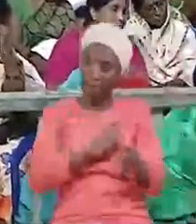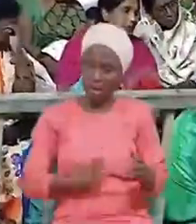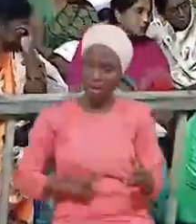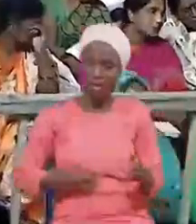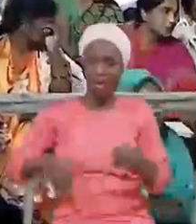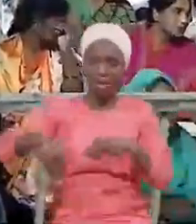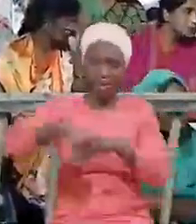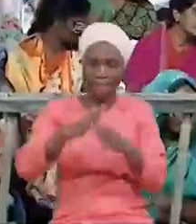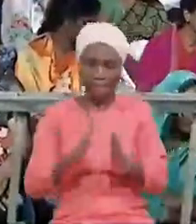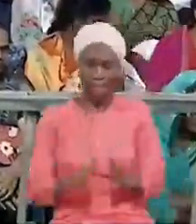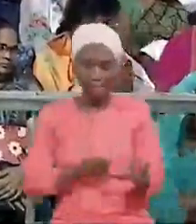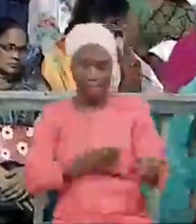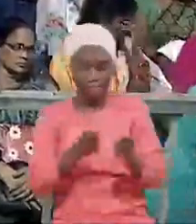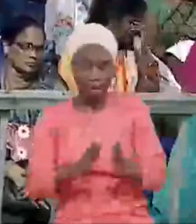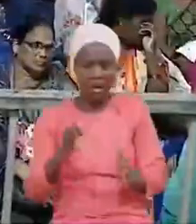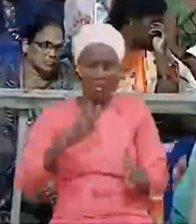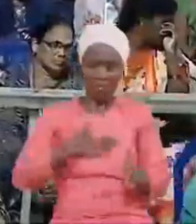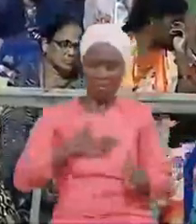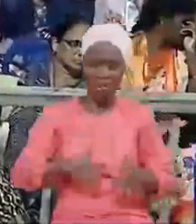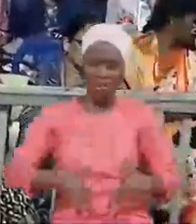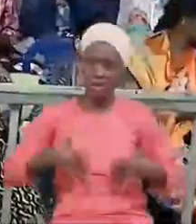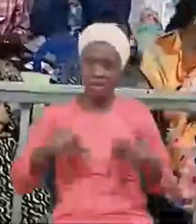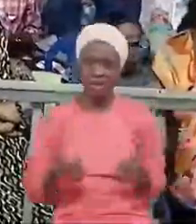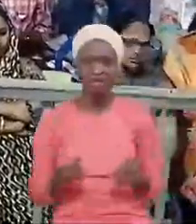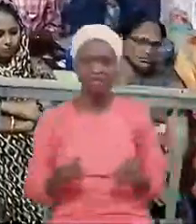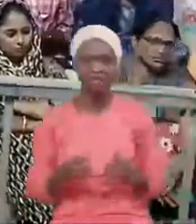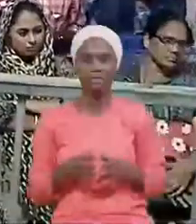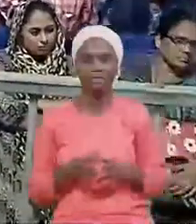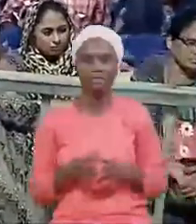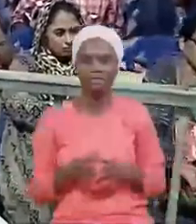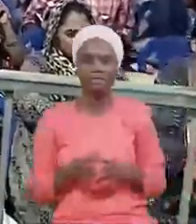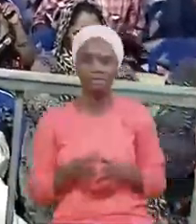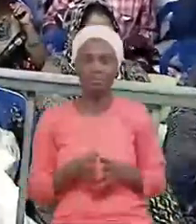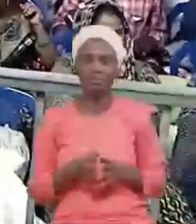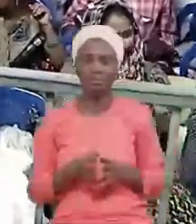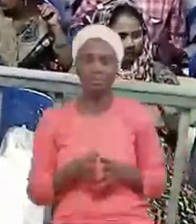le Seigneur, le Maître, le contrôleur de ma vie.